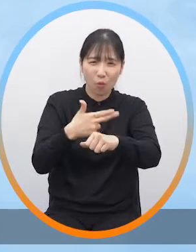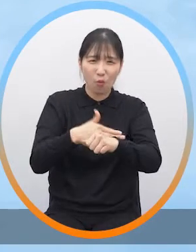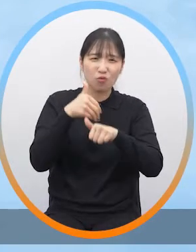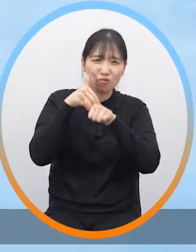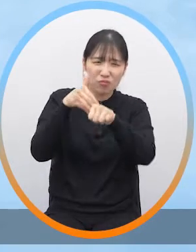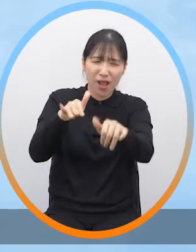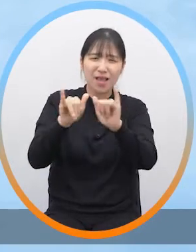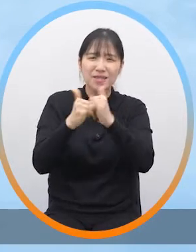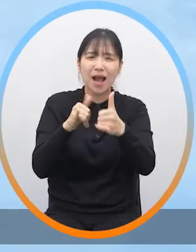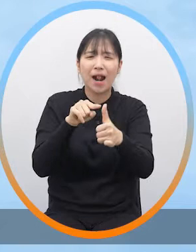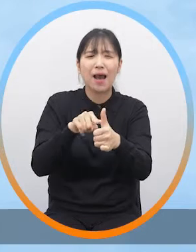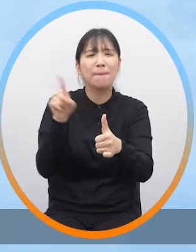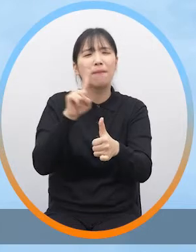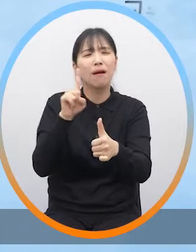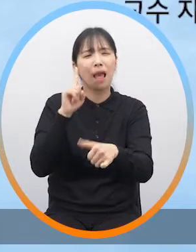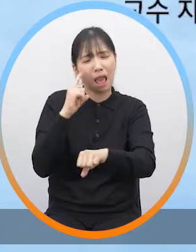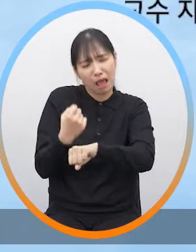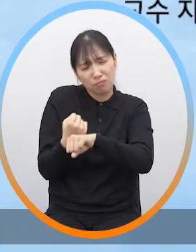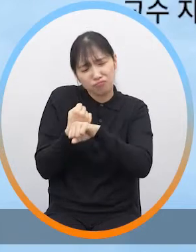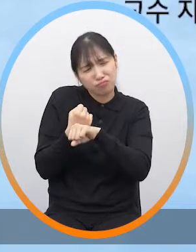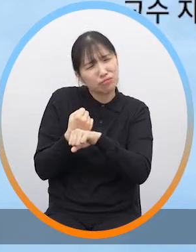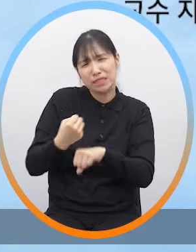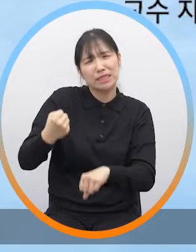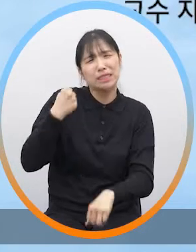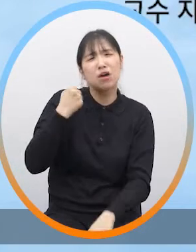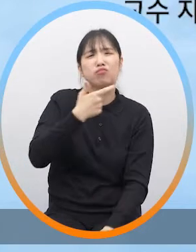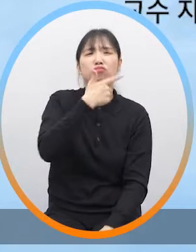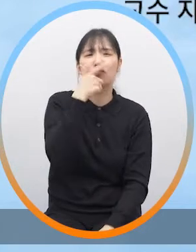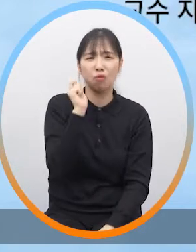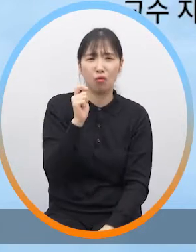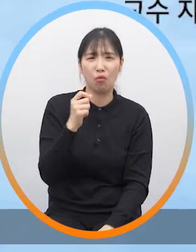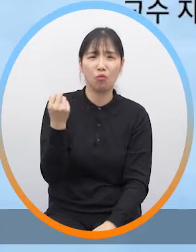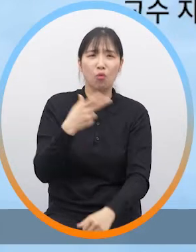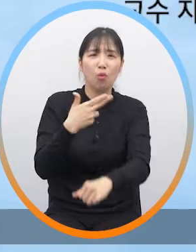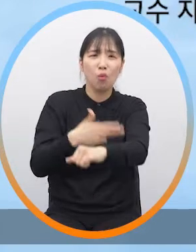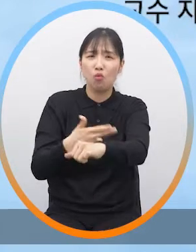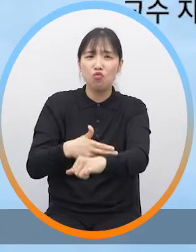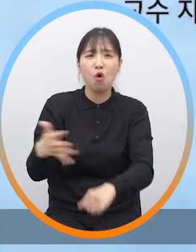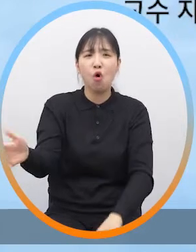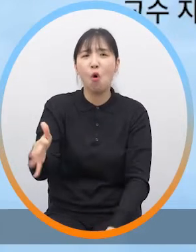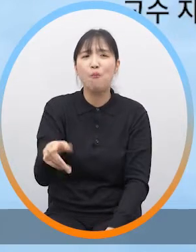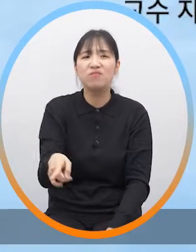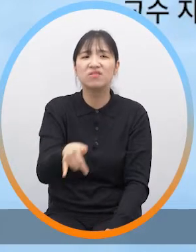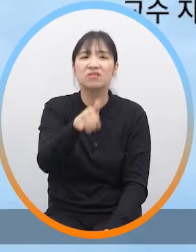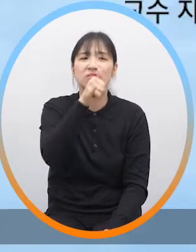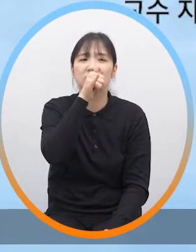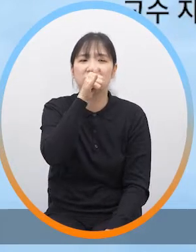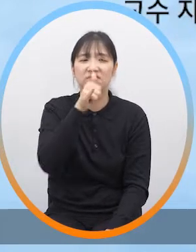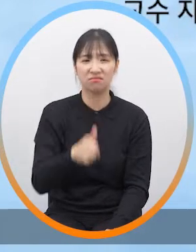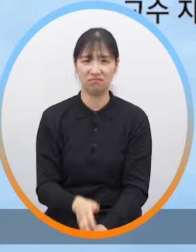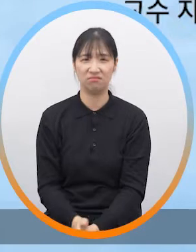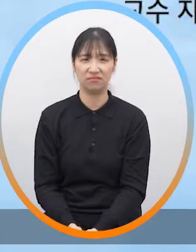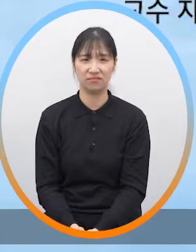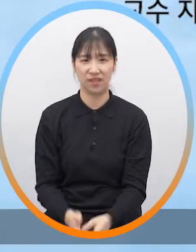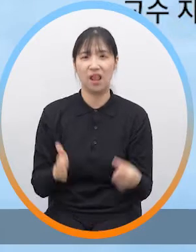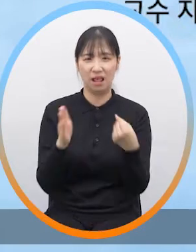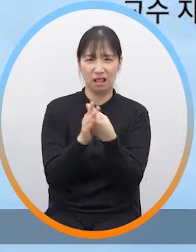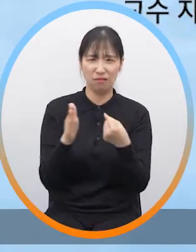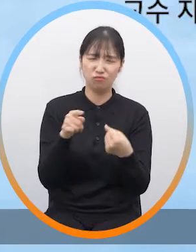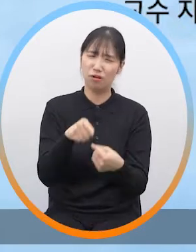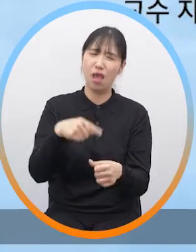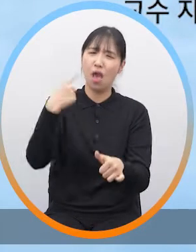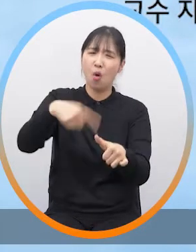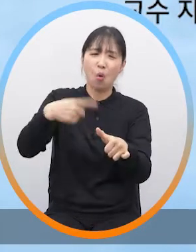교수로 파견되는 사람의 학문적 능력이 떨어지거나 심지어 교수가 비어있는 경우도 있습니다. 그러다